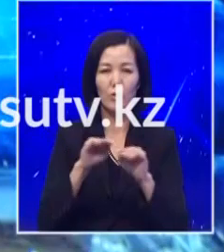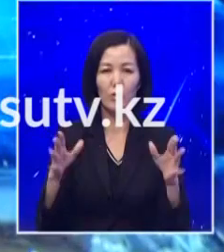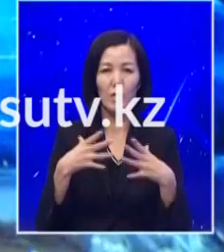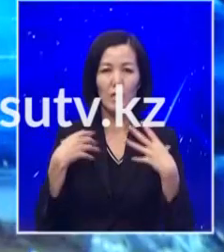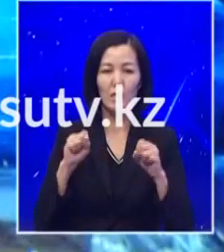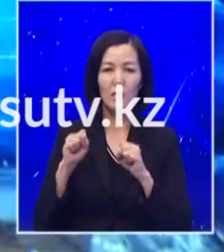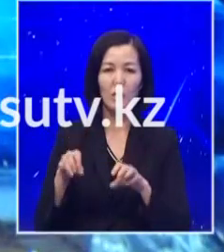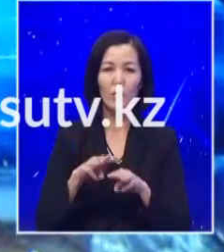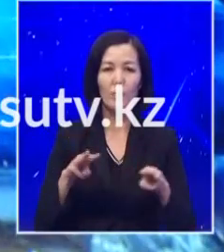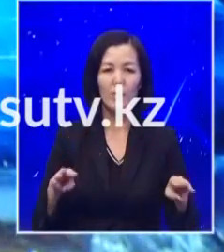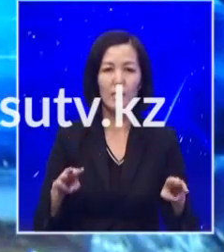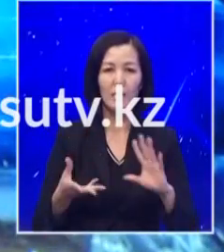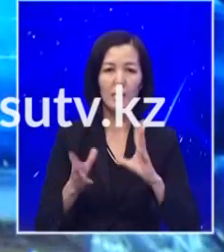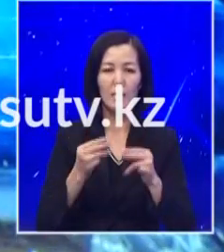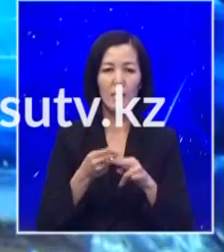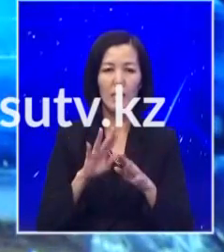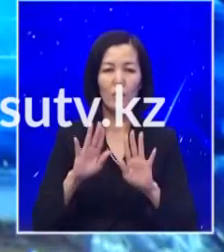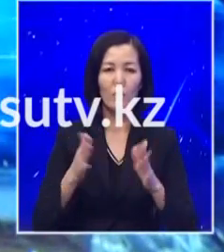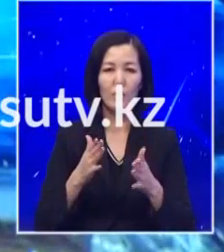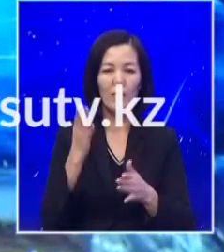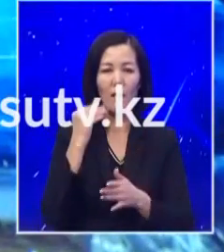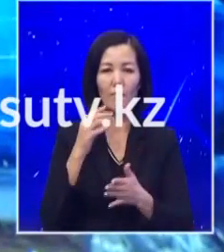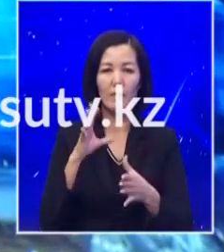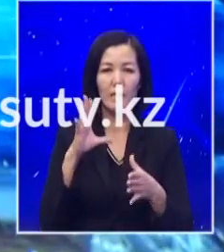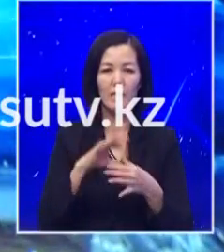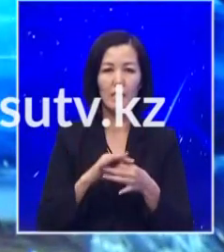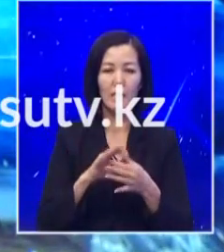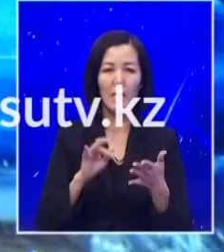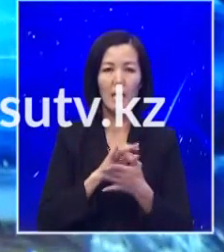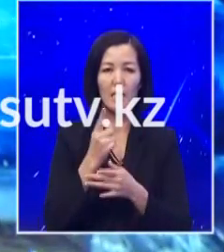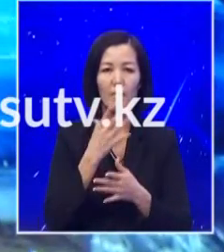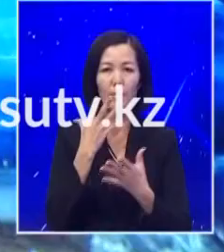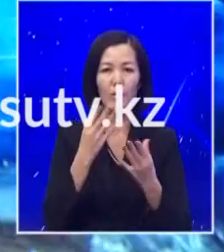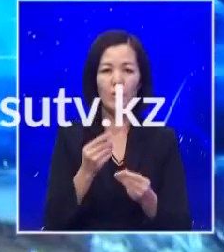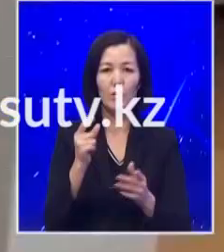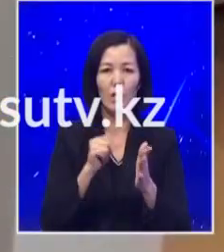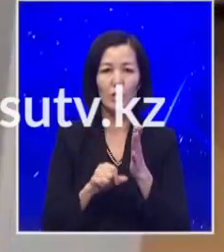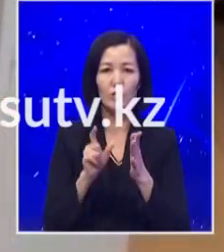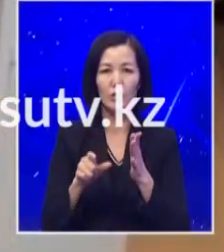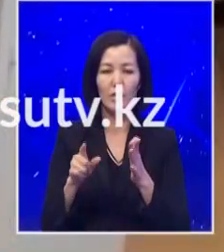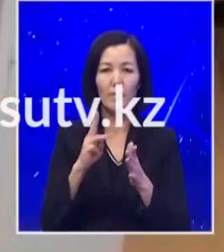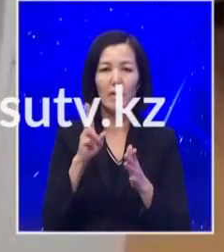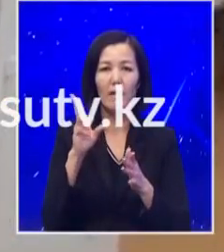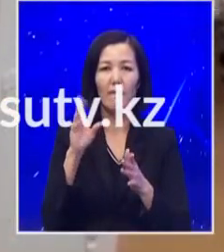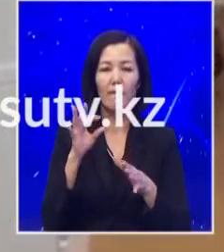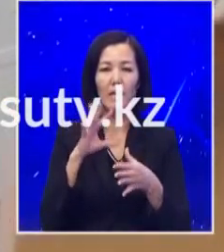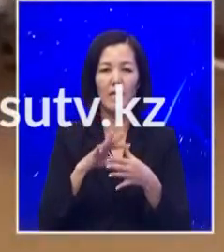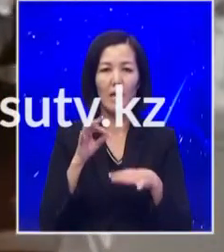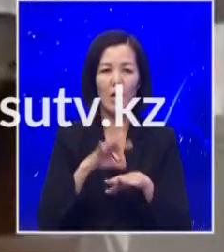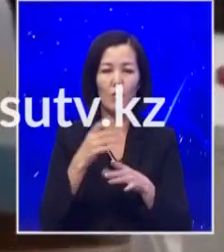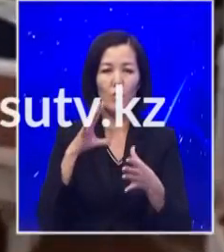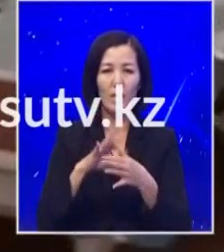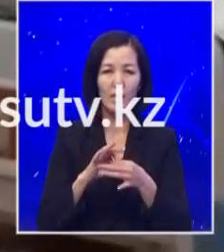сақтау министрлігінің мәліметінше ең көп жағдай Алматыда тіркелді. Шаһарда бір күнде 600-ге тарта тұрғыннан коронавирустық инфекция